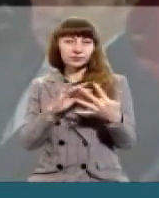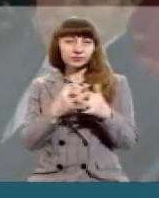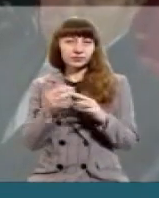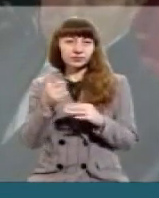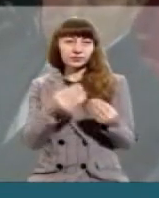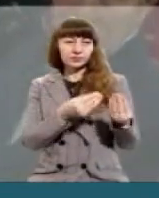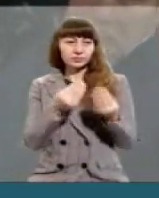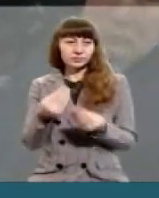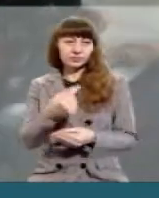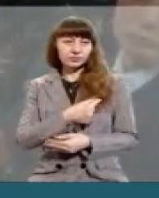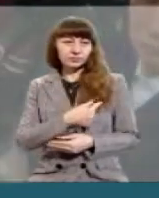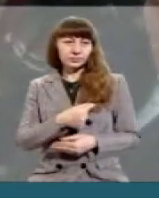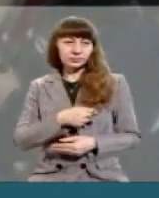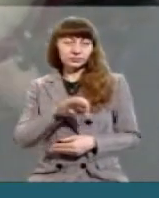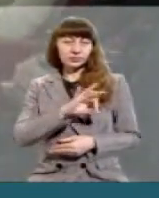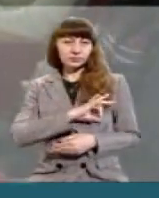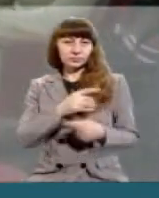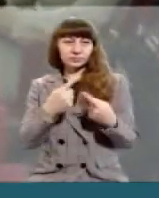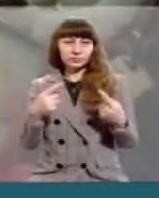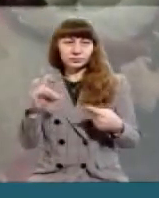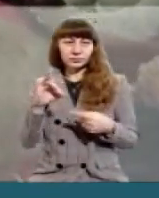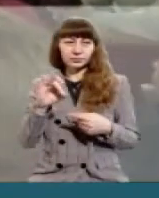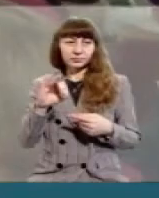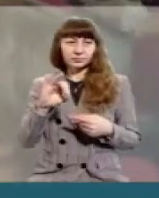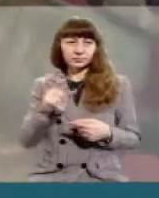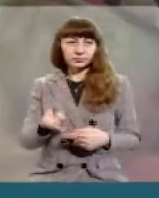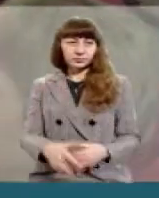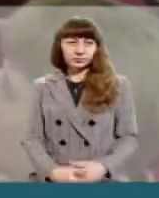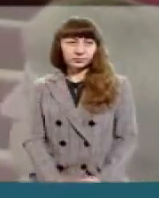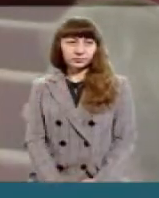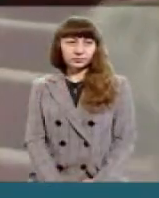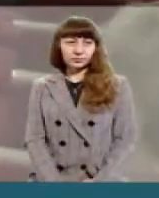төсбелгілер табысталды. Әйгерім Төлепова, Олжас Есенжігітов, Қостанай телеарнасы.